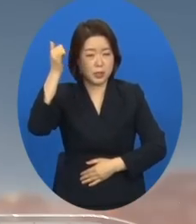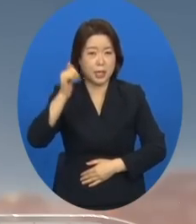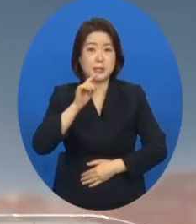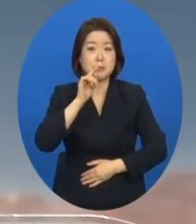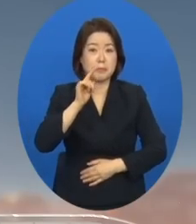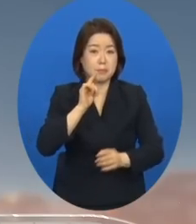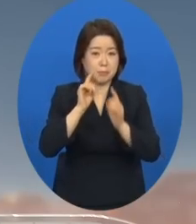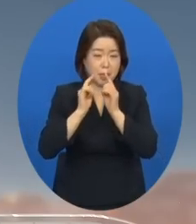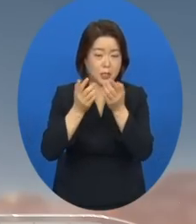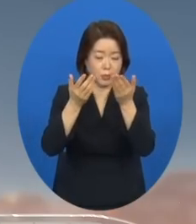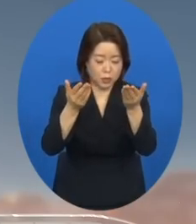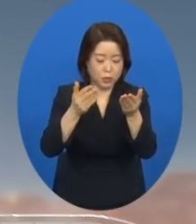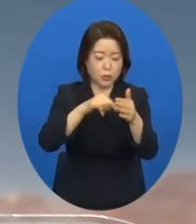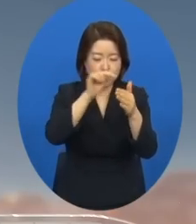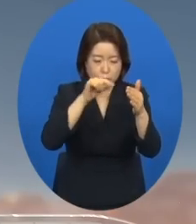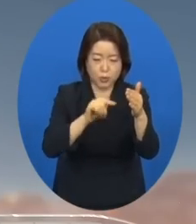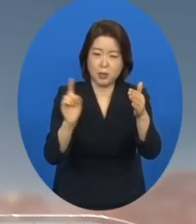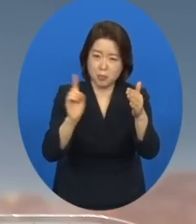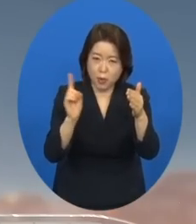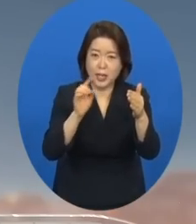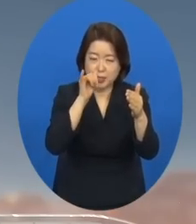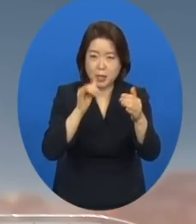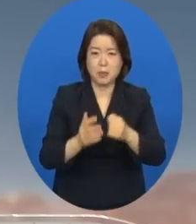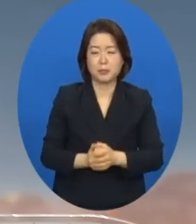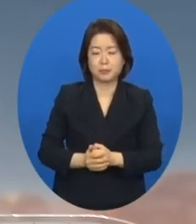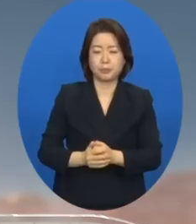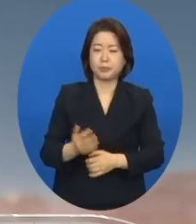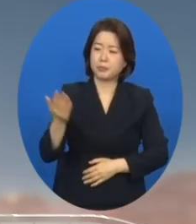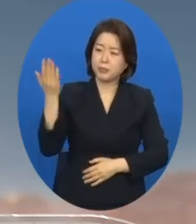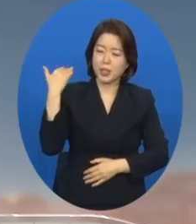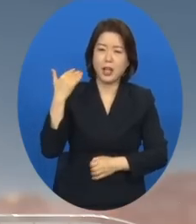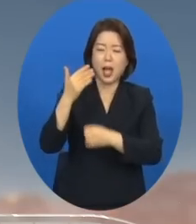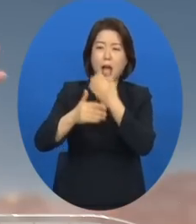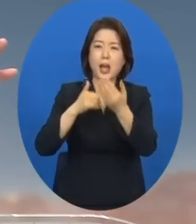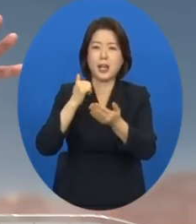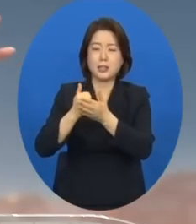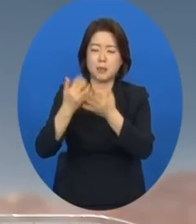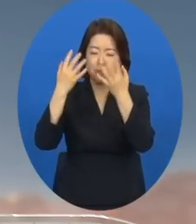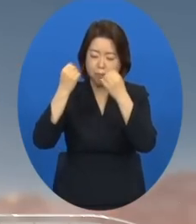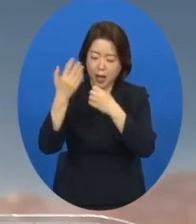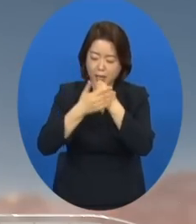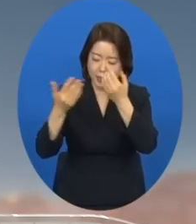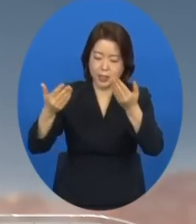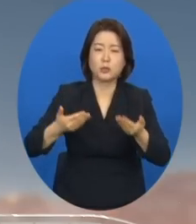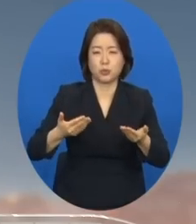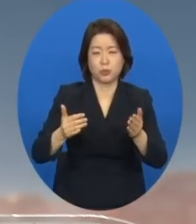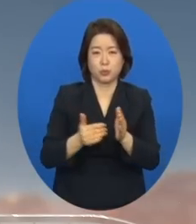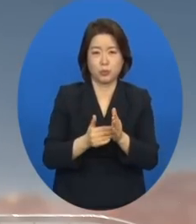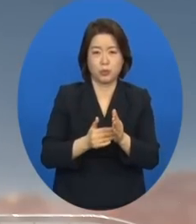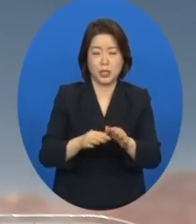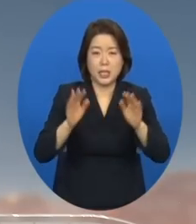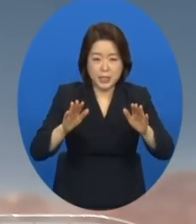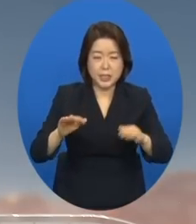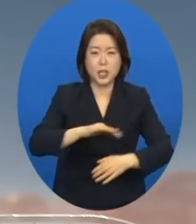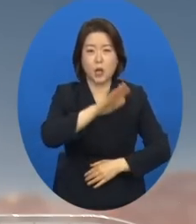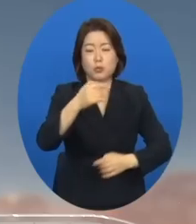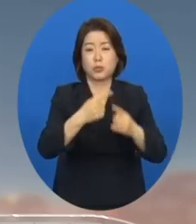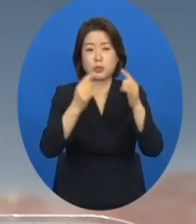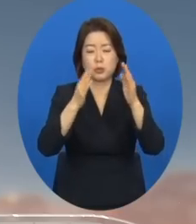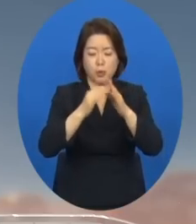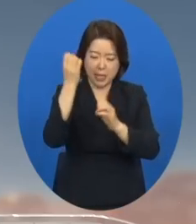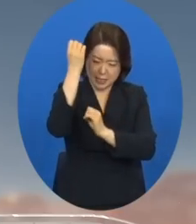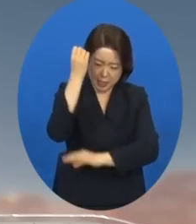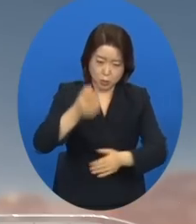말씀이 있었어요 지난 20년을 통해서 하나님이 많은 은혜를 베풀어 주셨는데 이제 우리 교회의 기초가 세워졌다라고